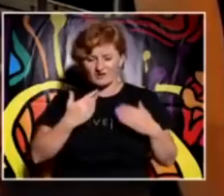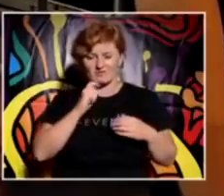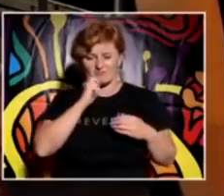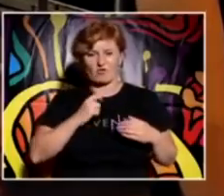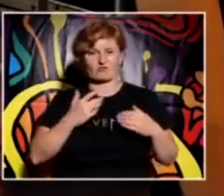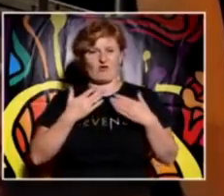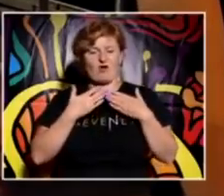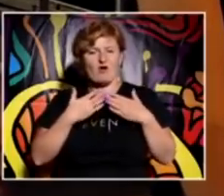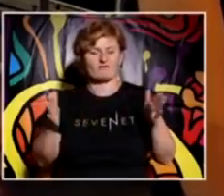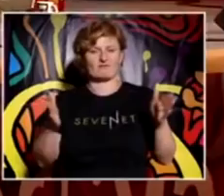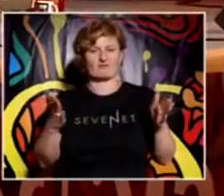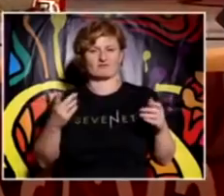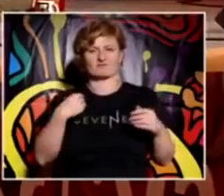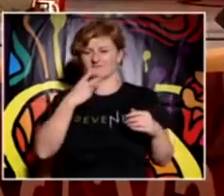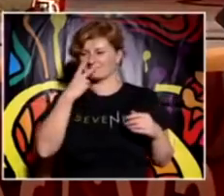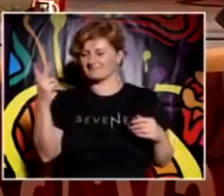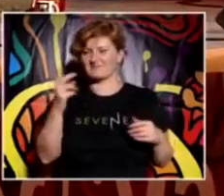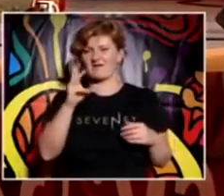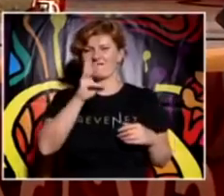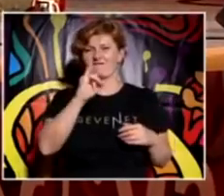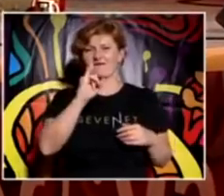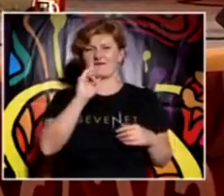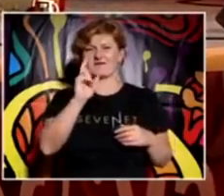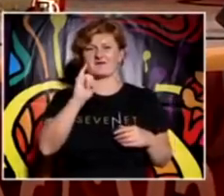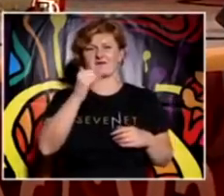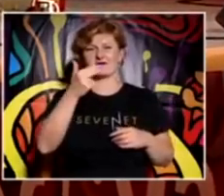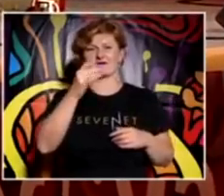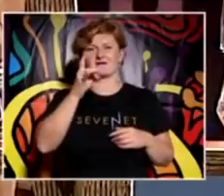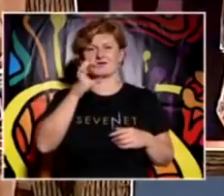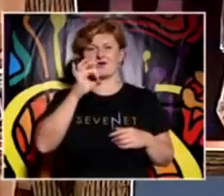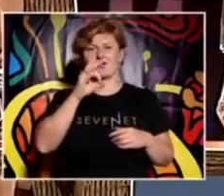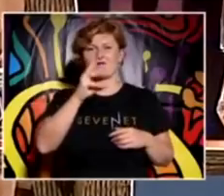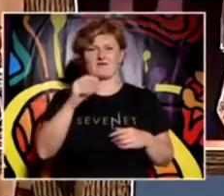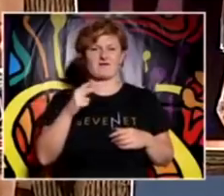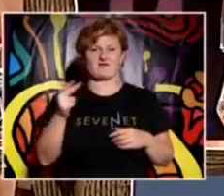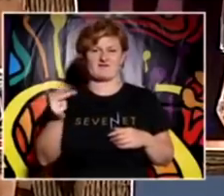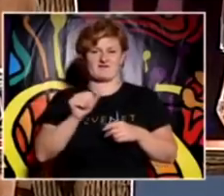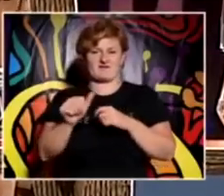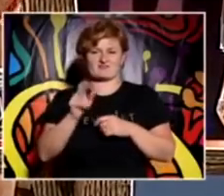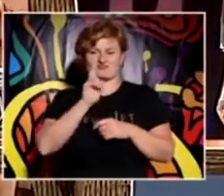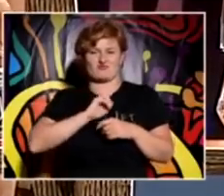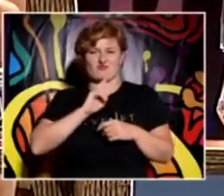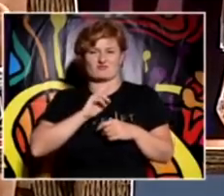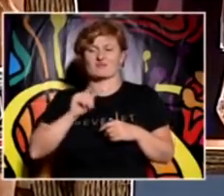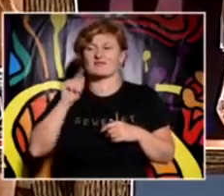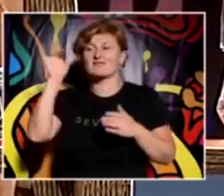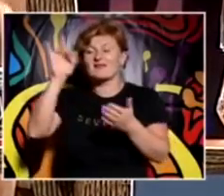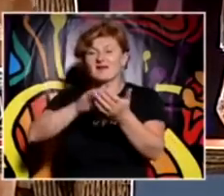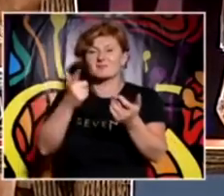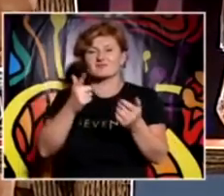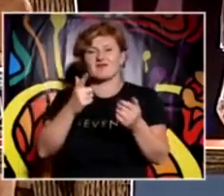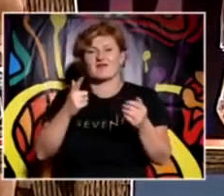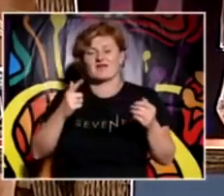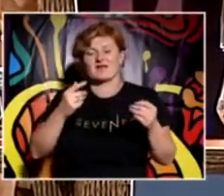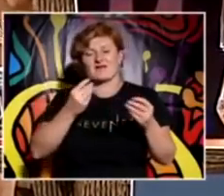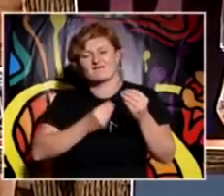taka powierzchowność, że Wikingowie wcale nie są z lodu i tam w takich miejscach, gdzie gęstość zaludnienia jest najmniejsza, gdzie jest